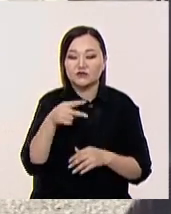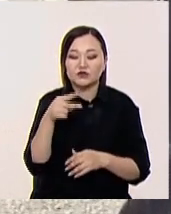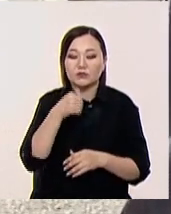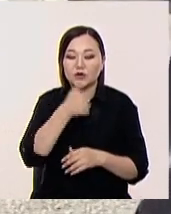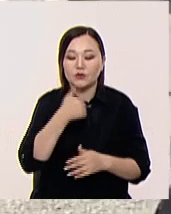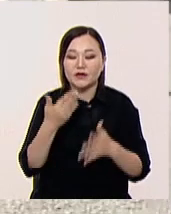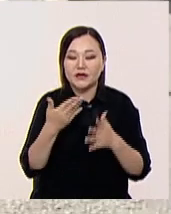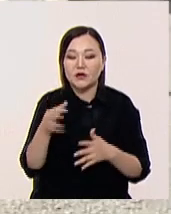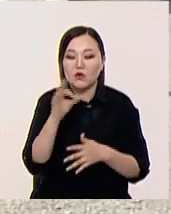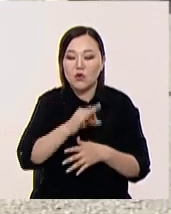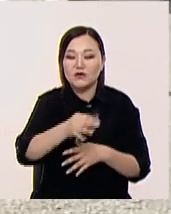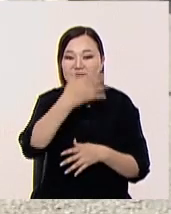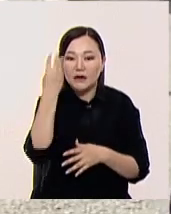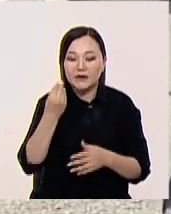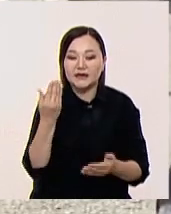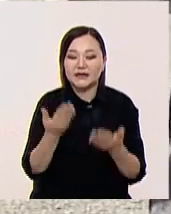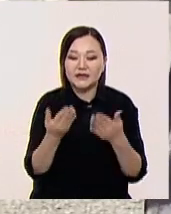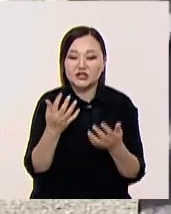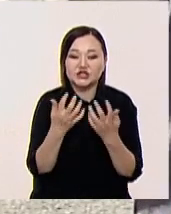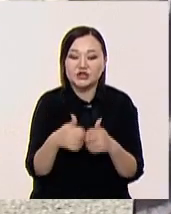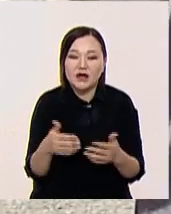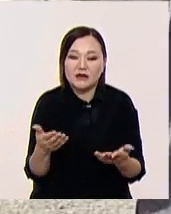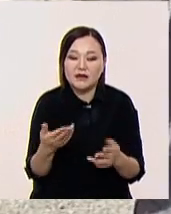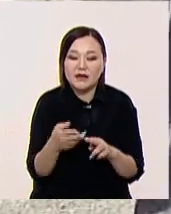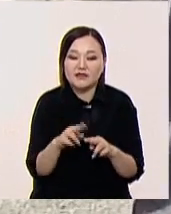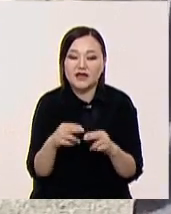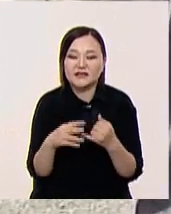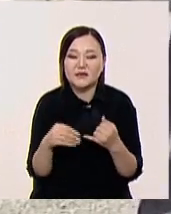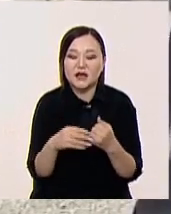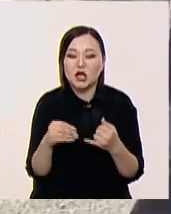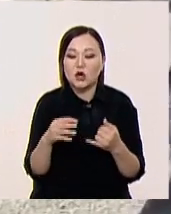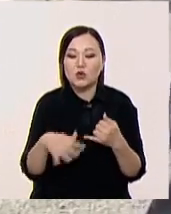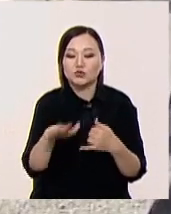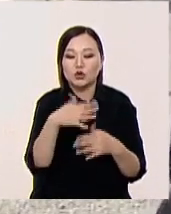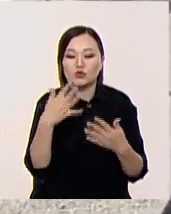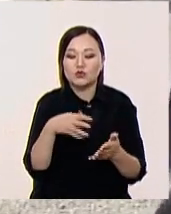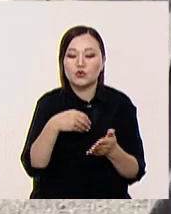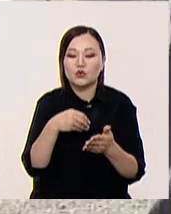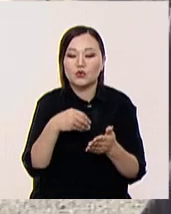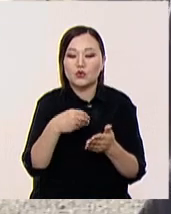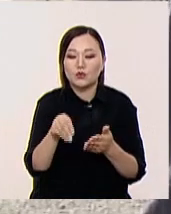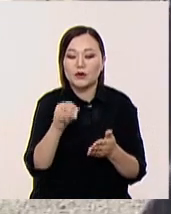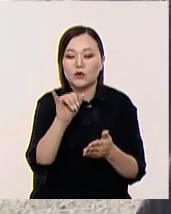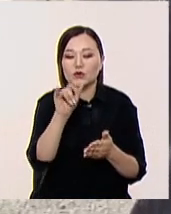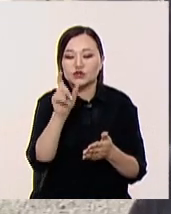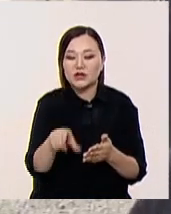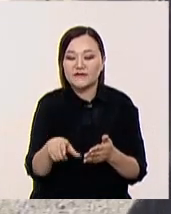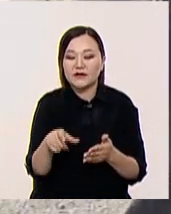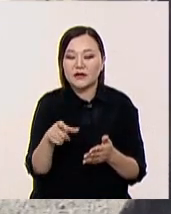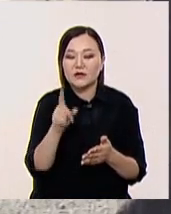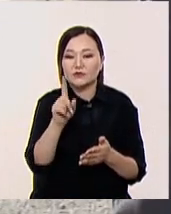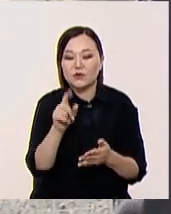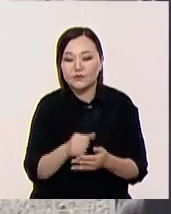Но они либо об этом забыли, либо они считали, что этот земельный участок они укупили у граждан каких-то с рук.